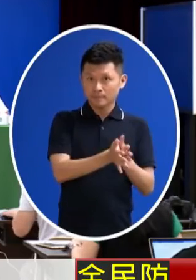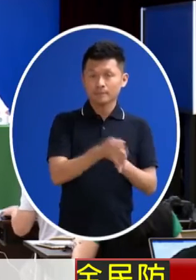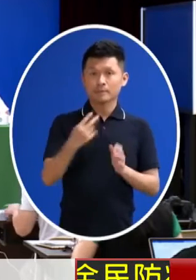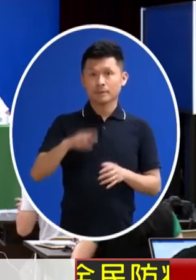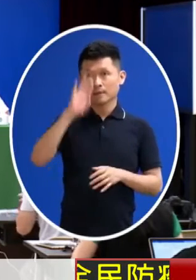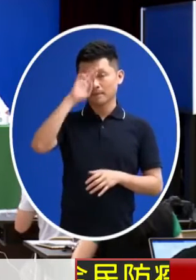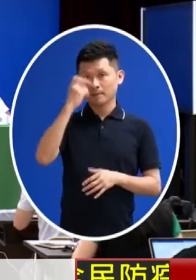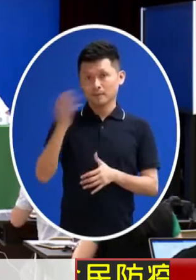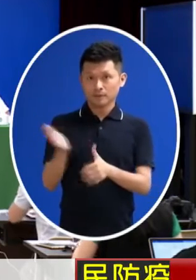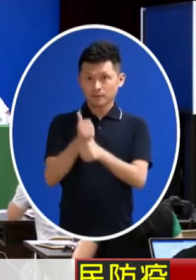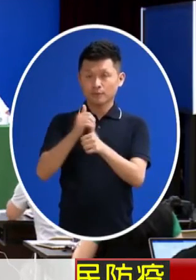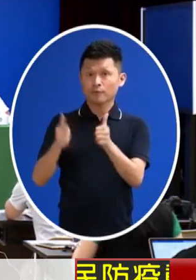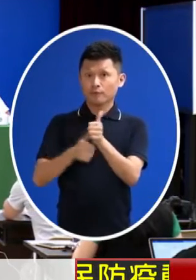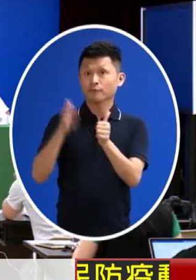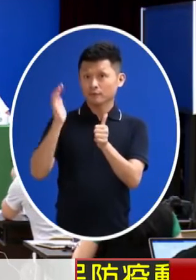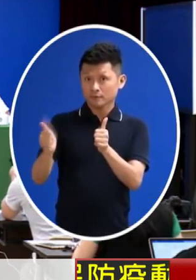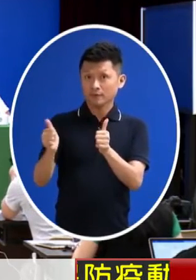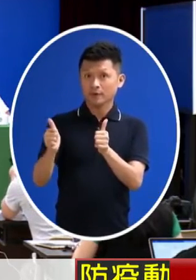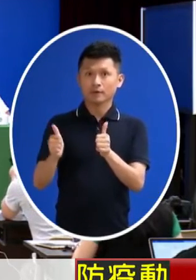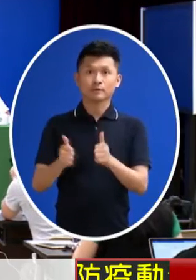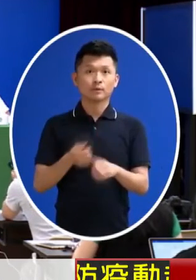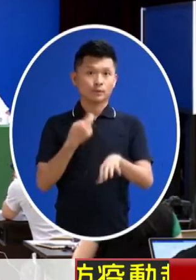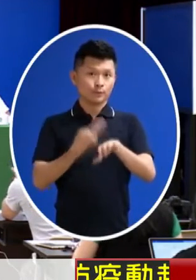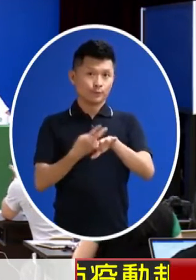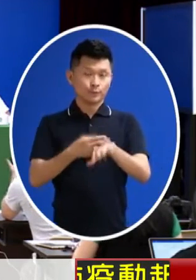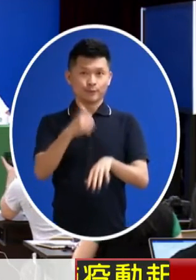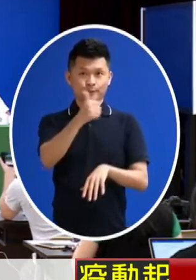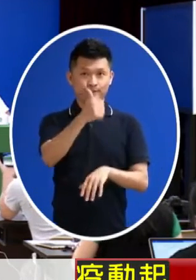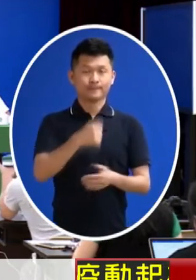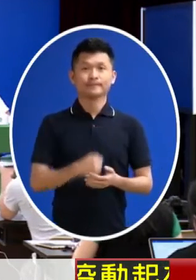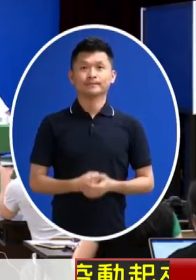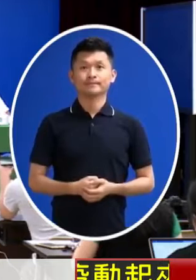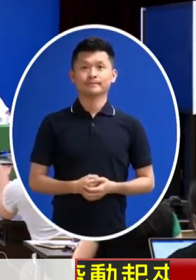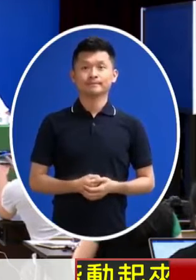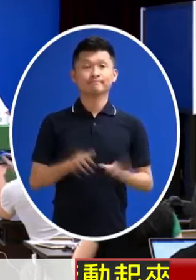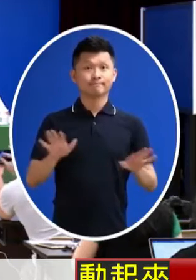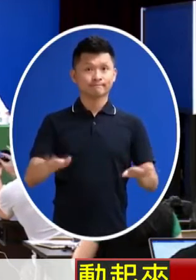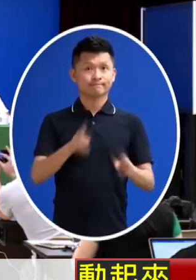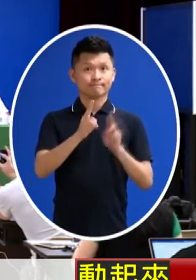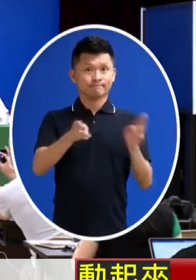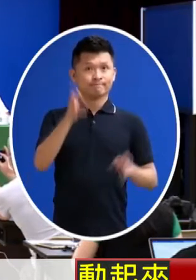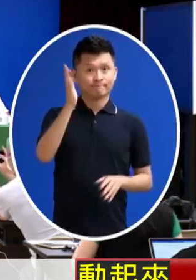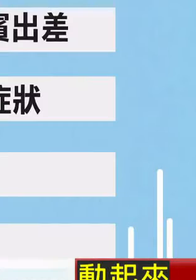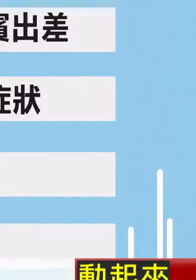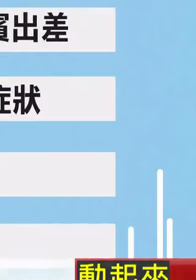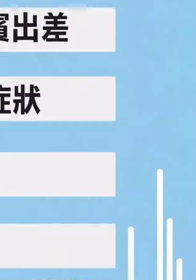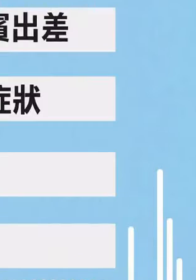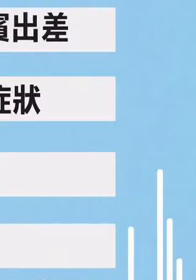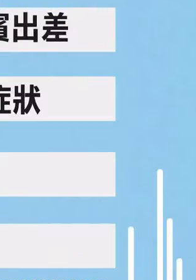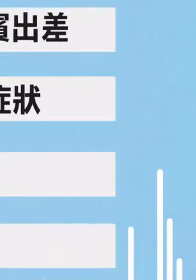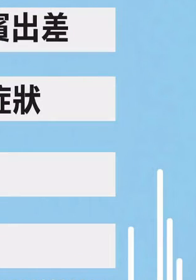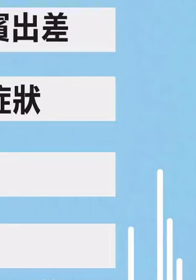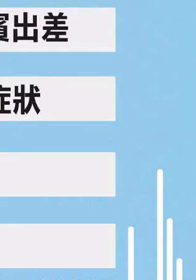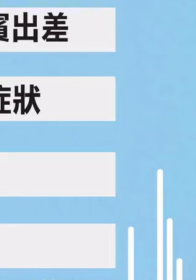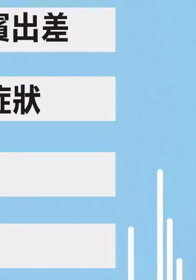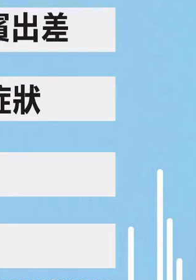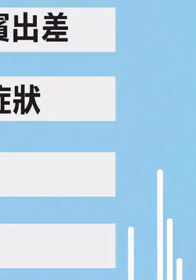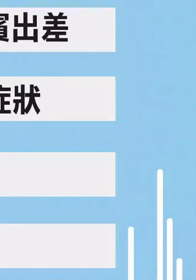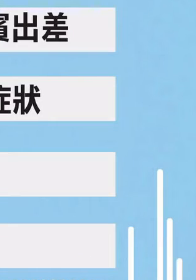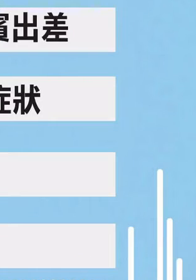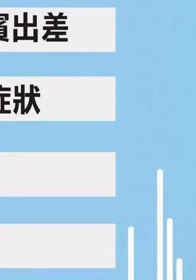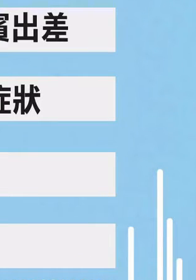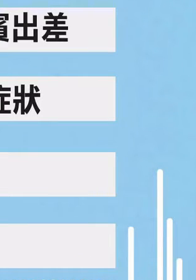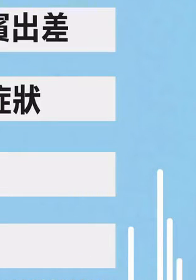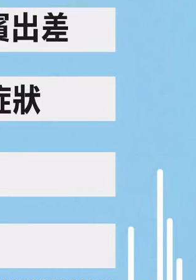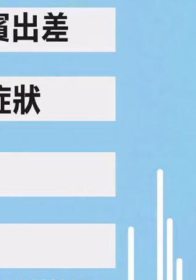流行疫情指挥中心公布，我国十二号再新增一例武汉肺炎境外移入病例，是一名50多岁男